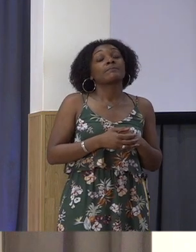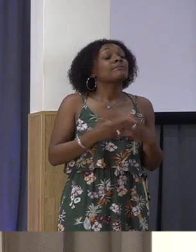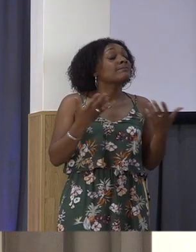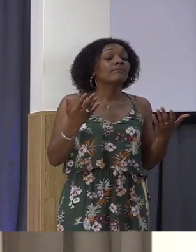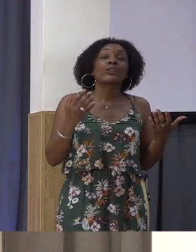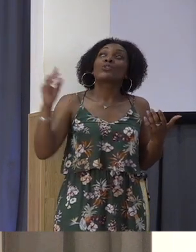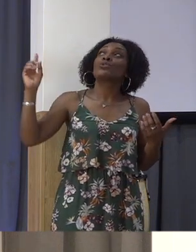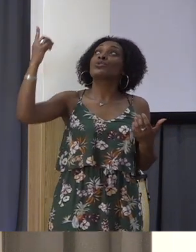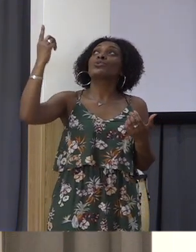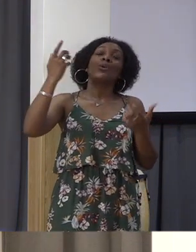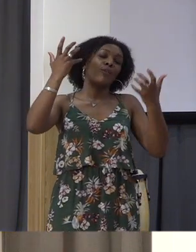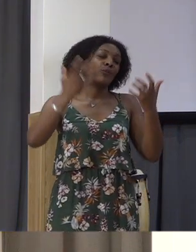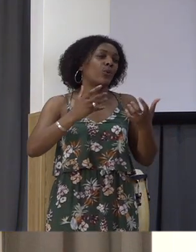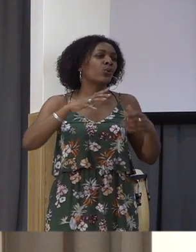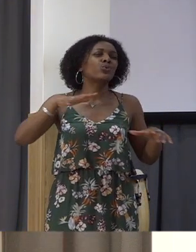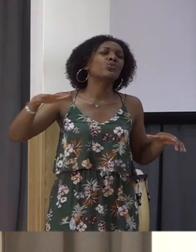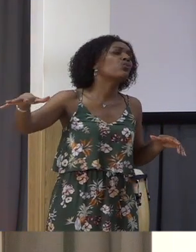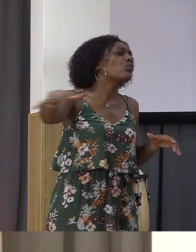Dieu veut que tous les hommes soient sauvés